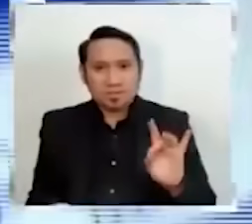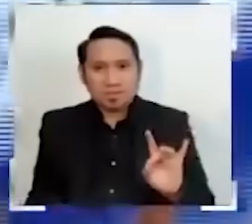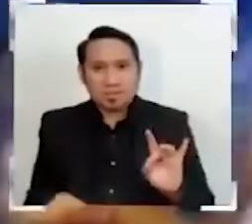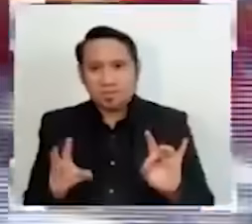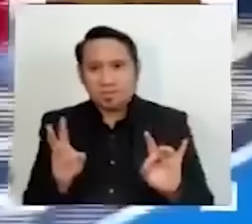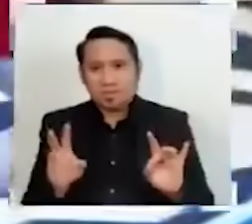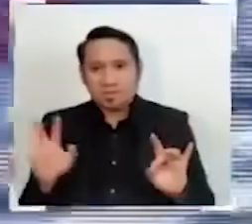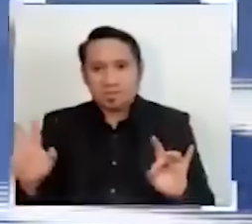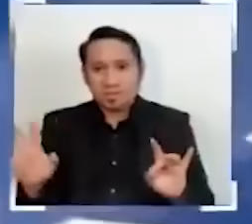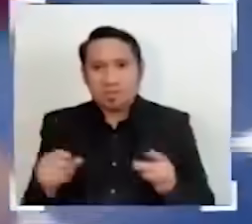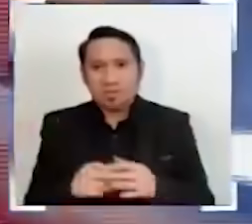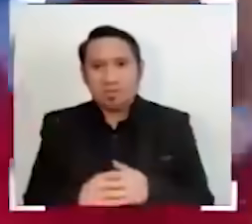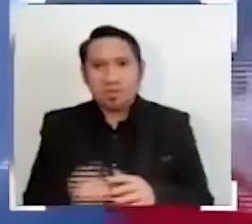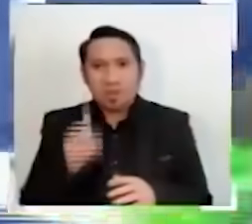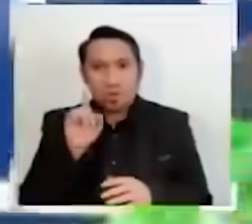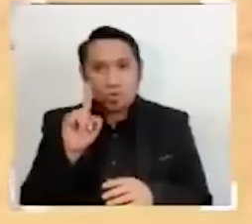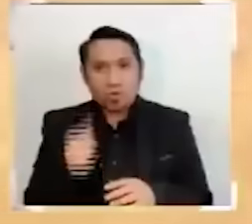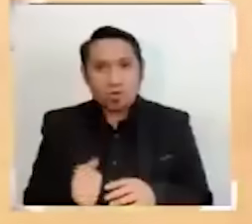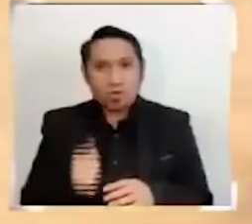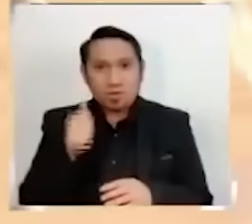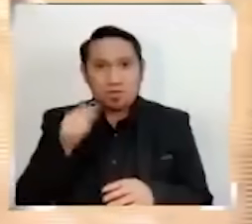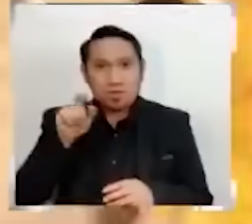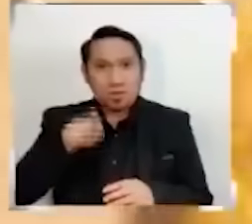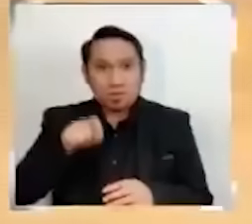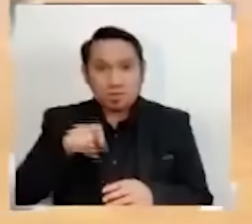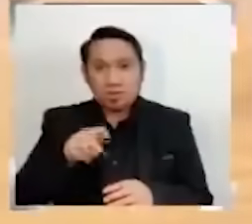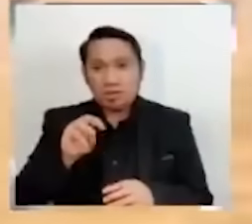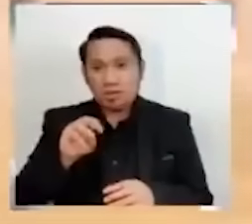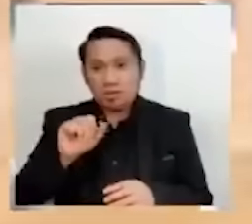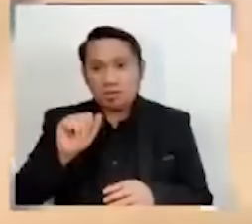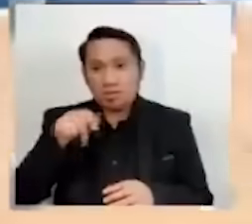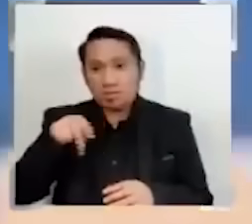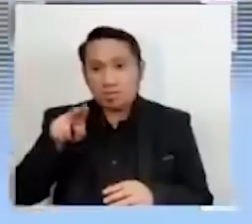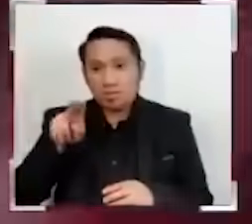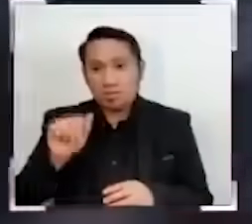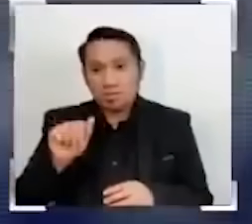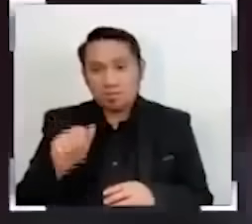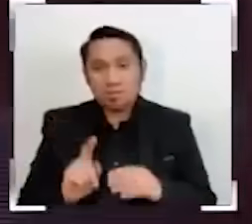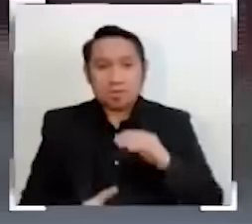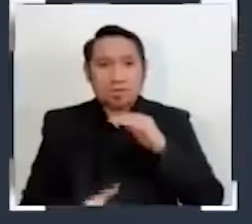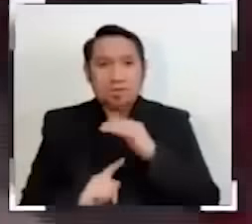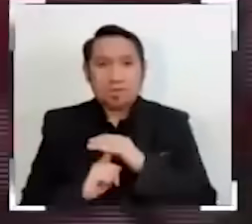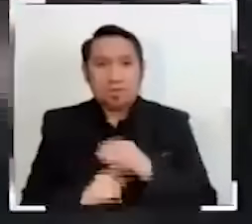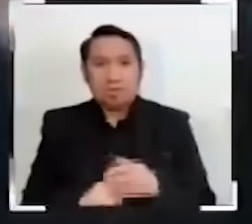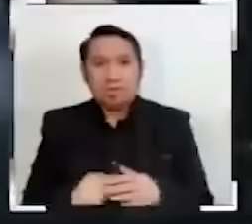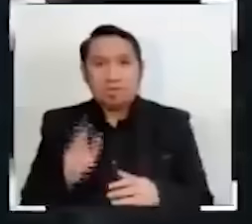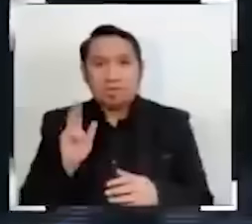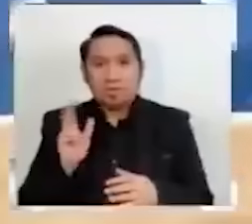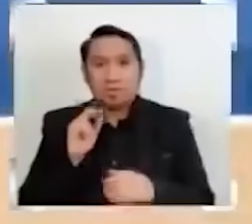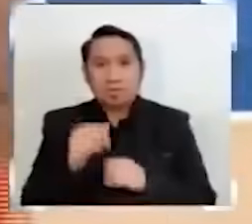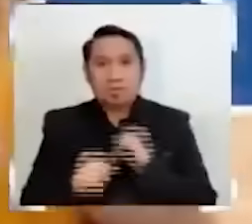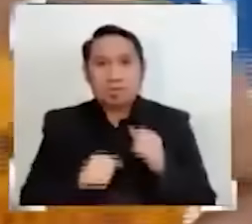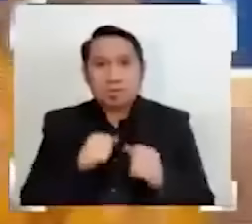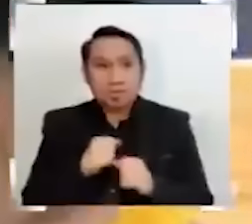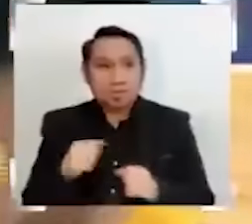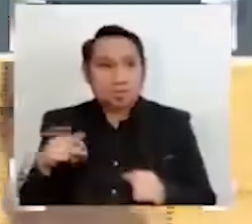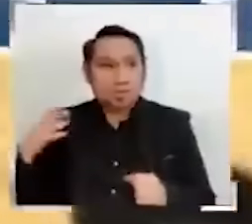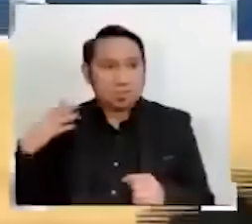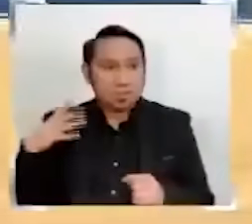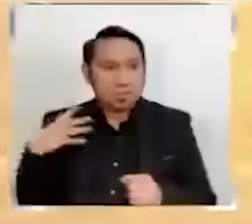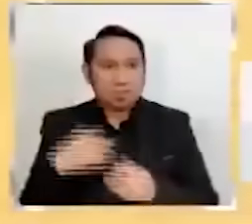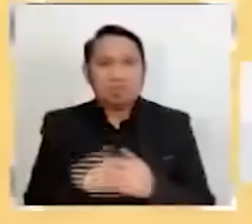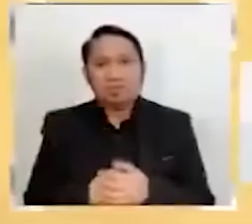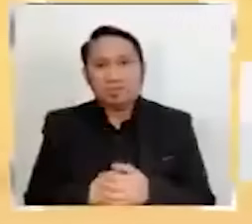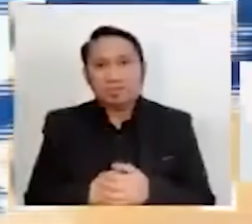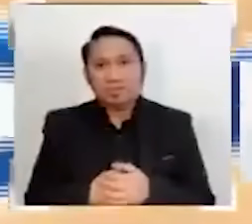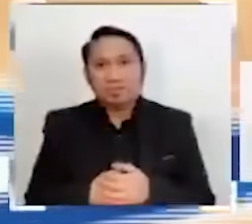68-63. Isang panalo na lang ang kailangan ng Mapua at makakamit na nila ang kampiyonato na mahigit 3 dekada na nilang hinihintay. Sa